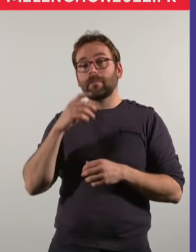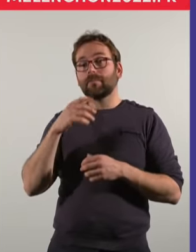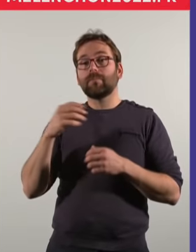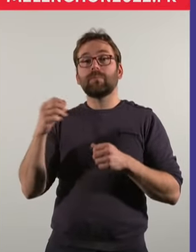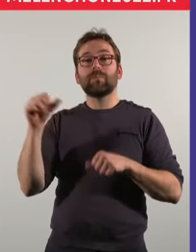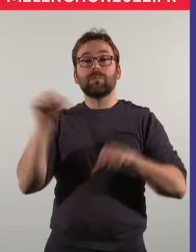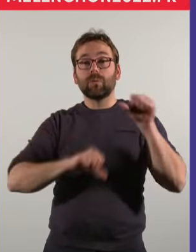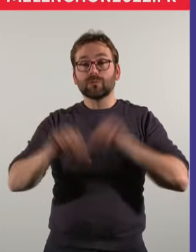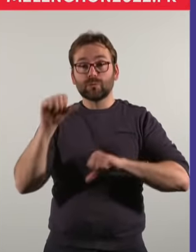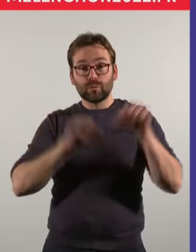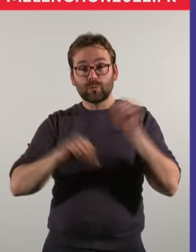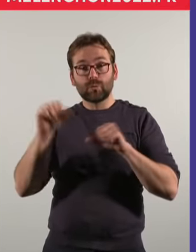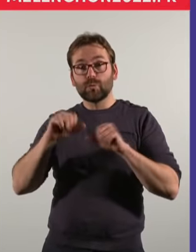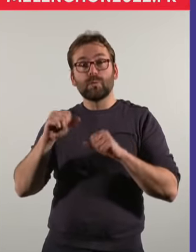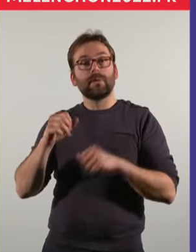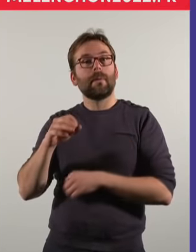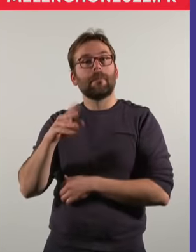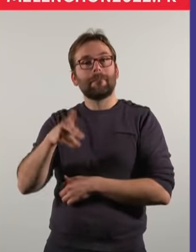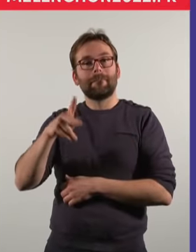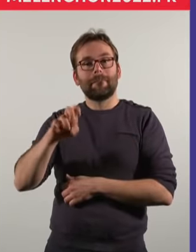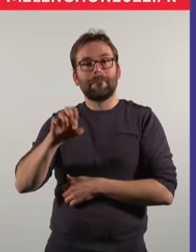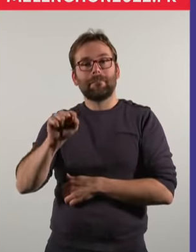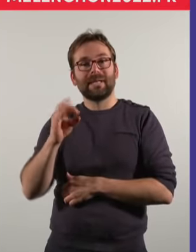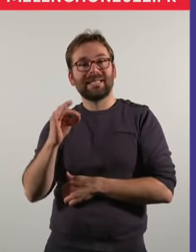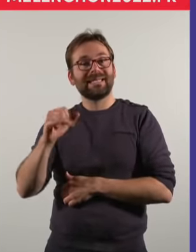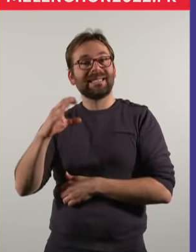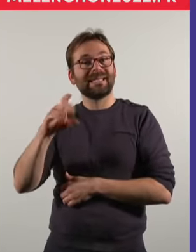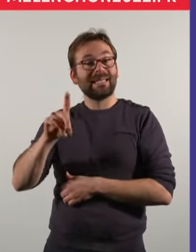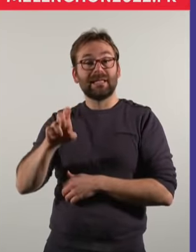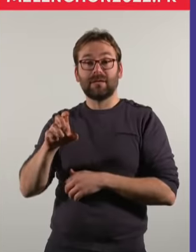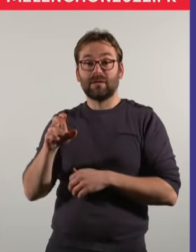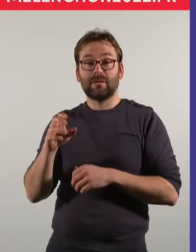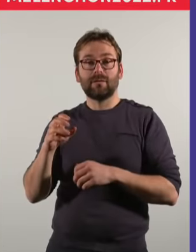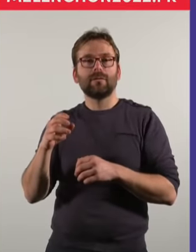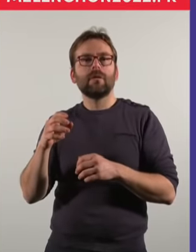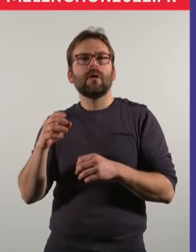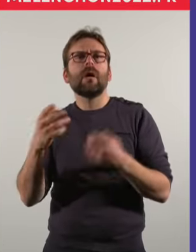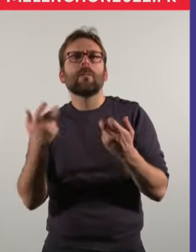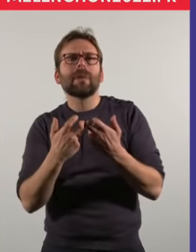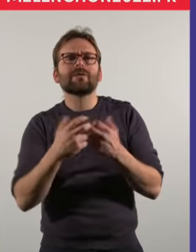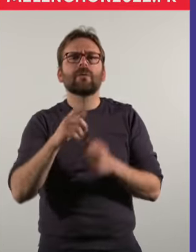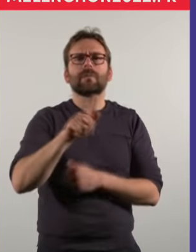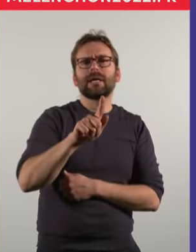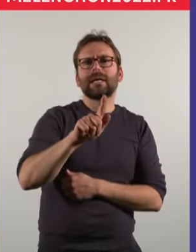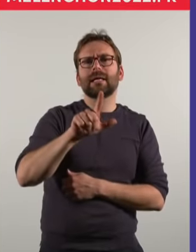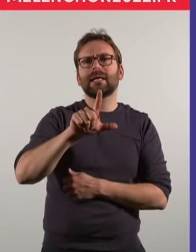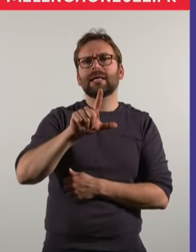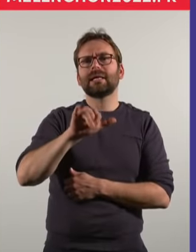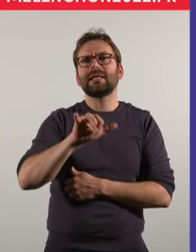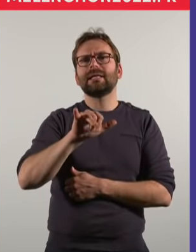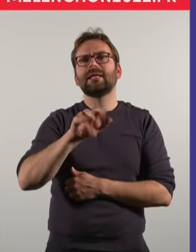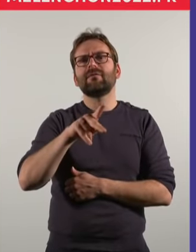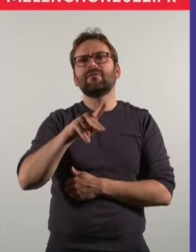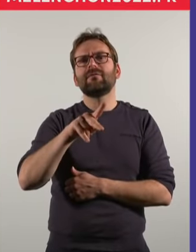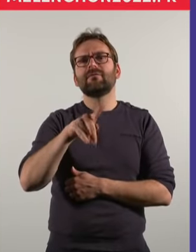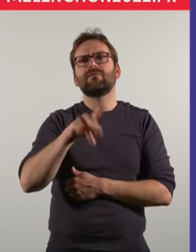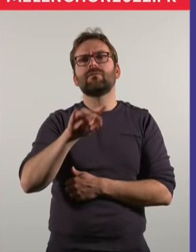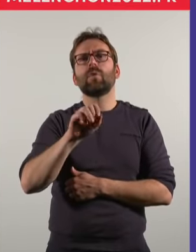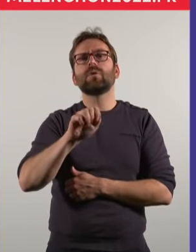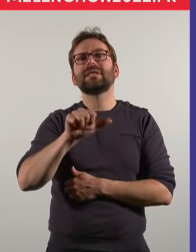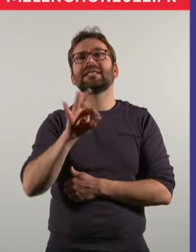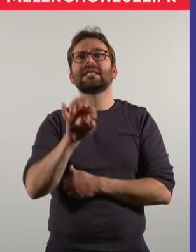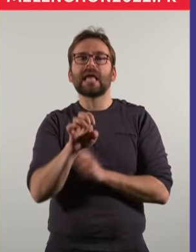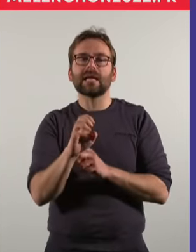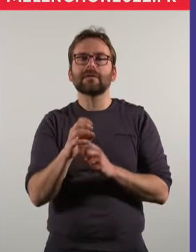pesticides, parce que cela a été établi. Et quand on dit le pesticide, c'est des choses comme glyphosate, qualifiées de probablement